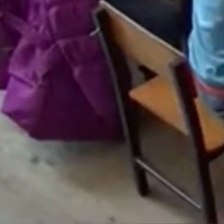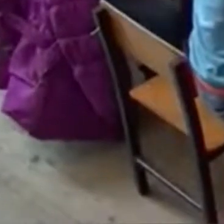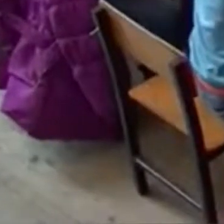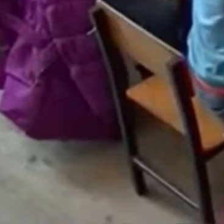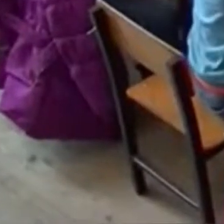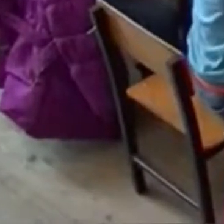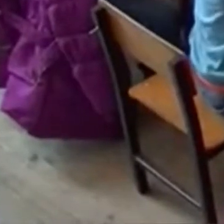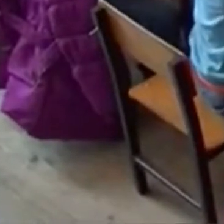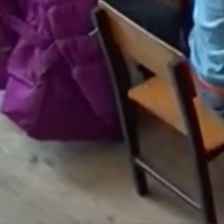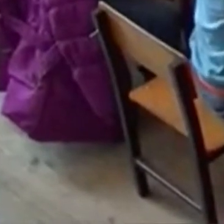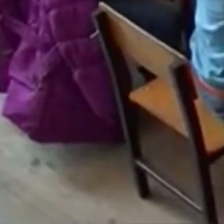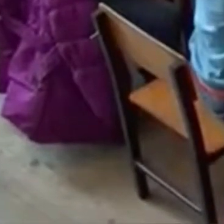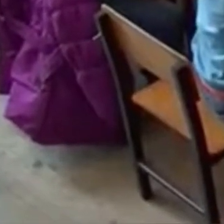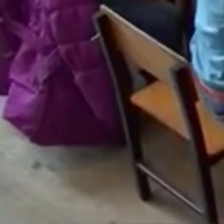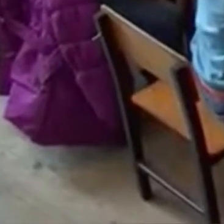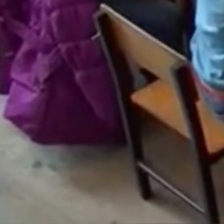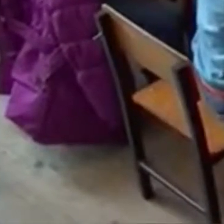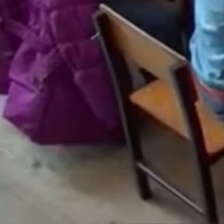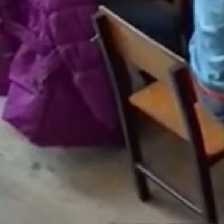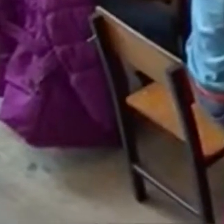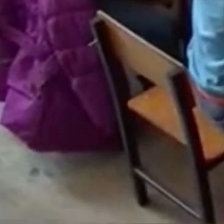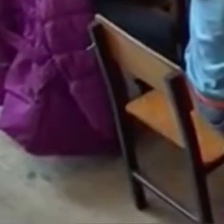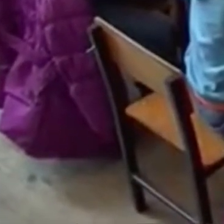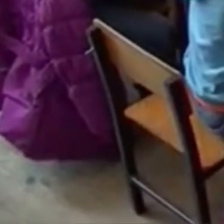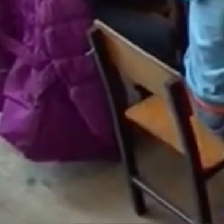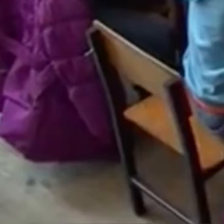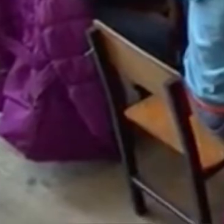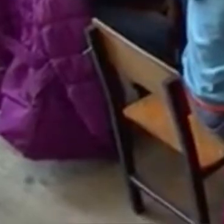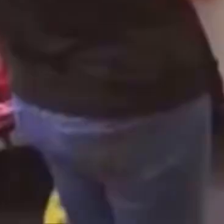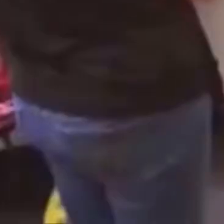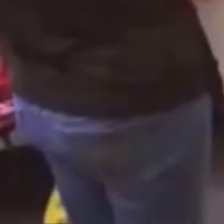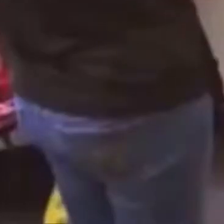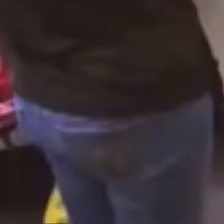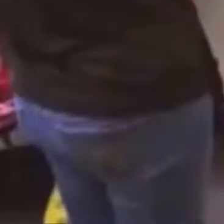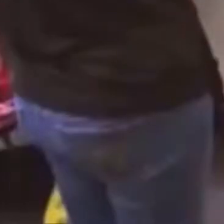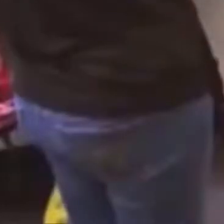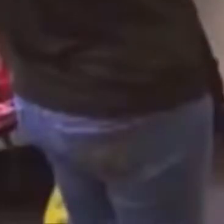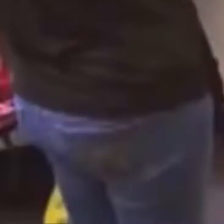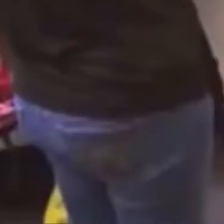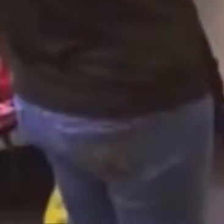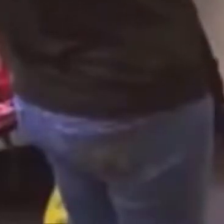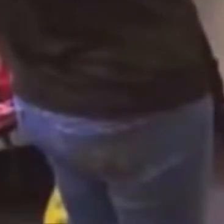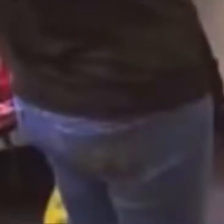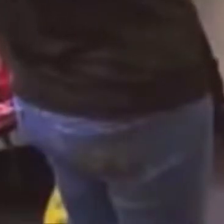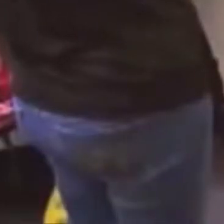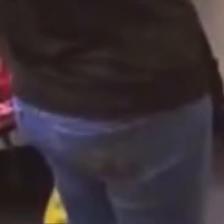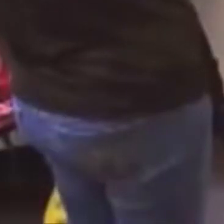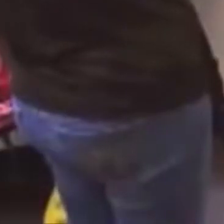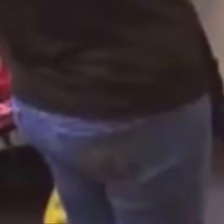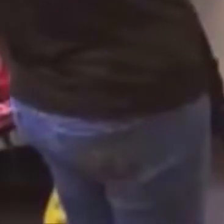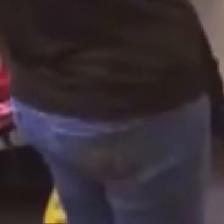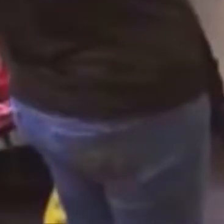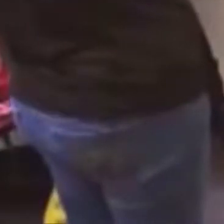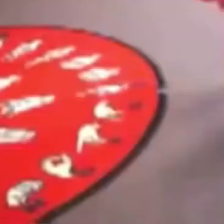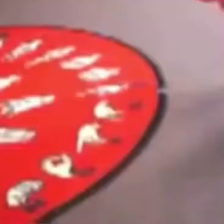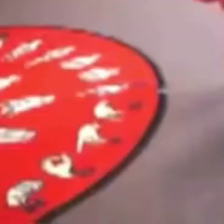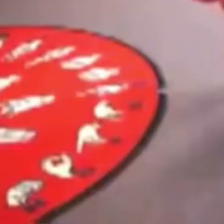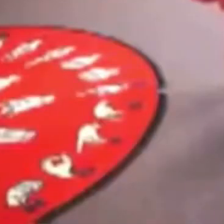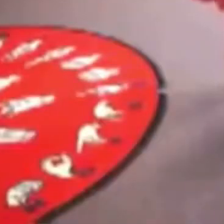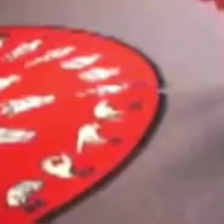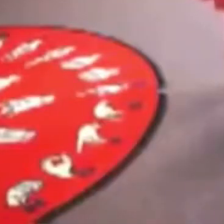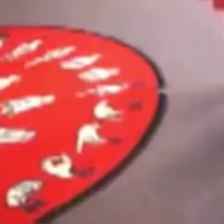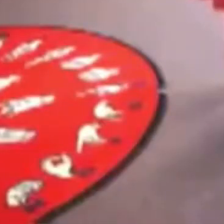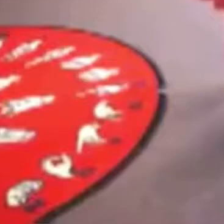gjuhë universale. Çdo vend përdor gjuhën e vet natyrore të shenjave, njësoj si gjuhët e folura. Në disa